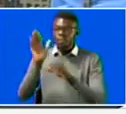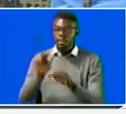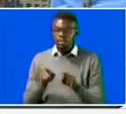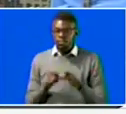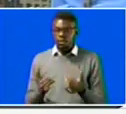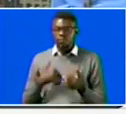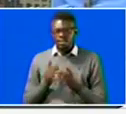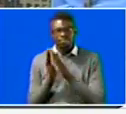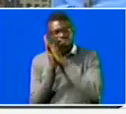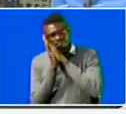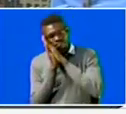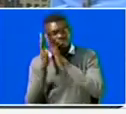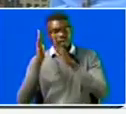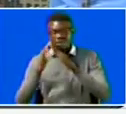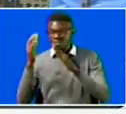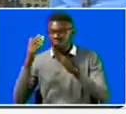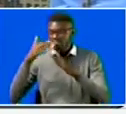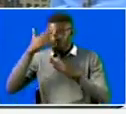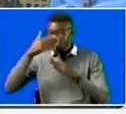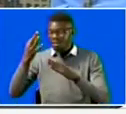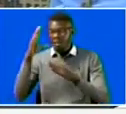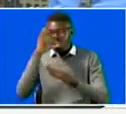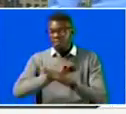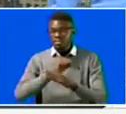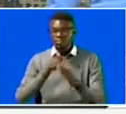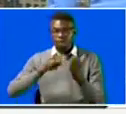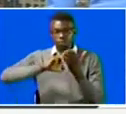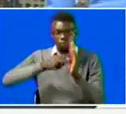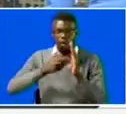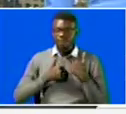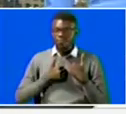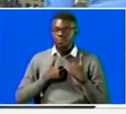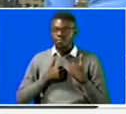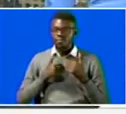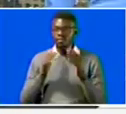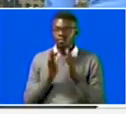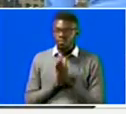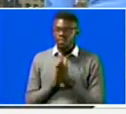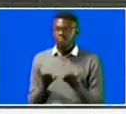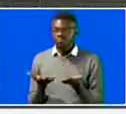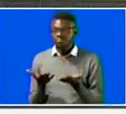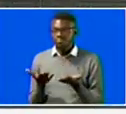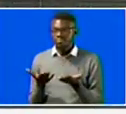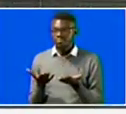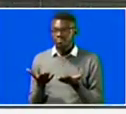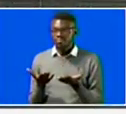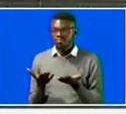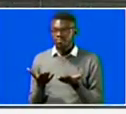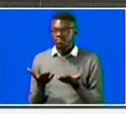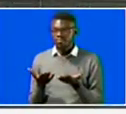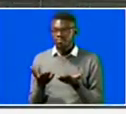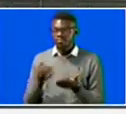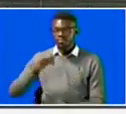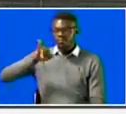sijalala kwa nyumba siku tatu, nimekuwa na project na yule champion wetu wa gold medal, anaitwa